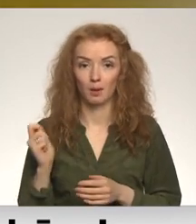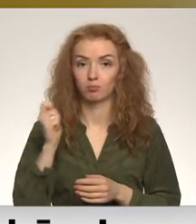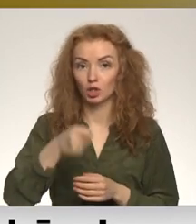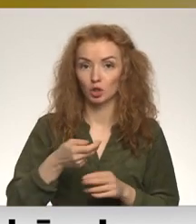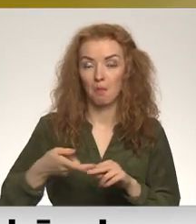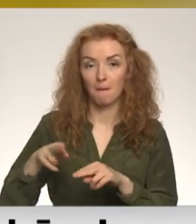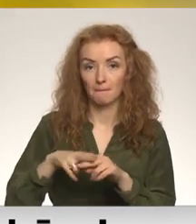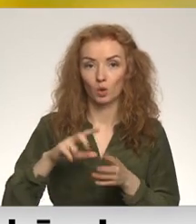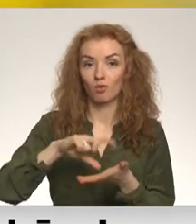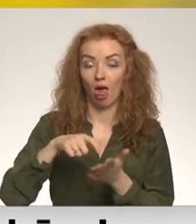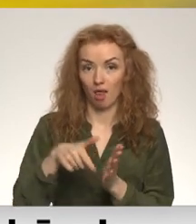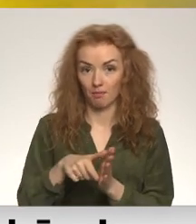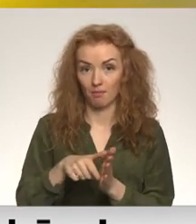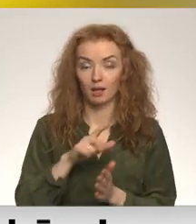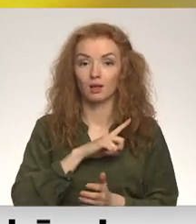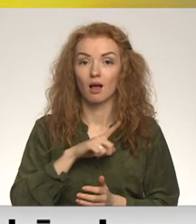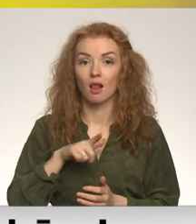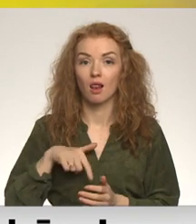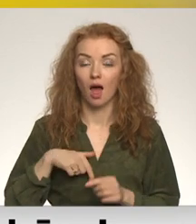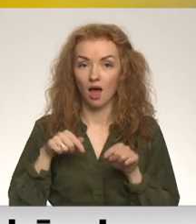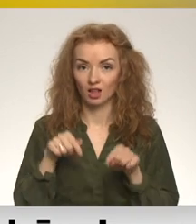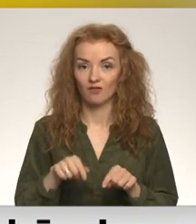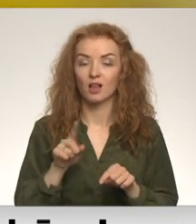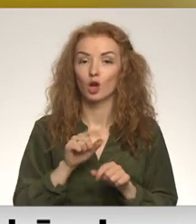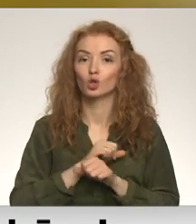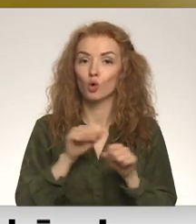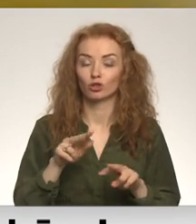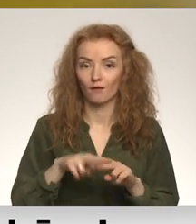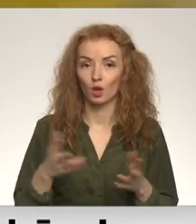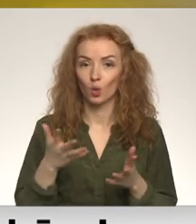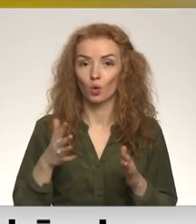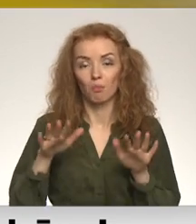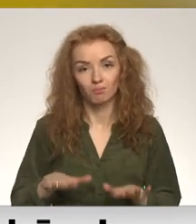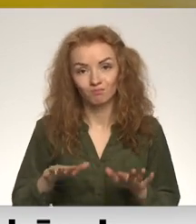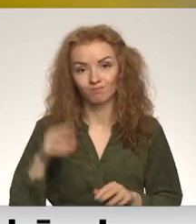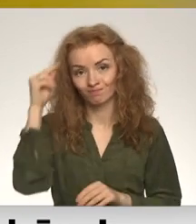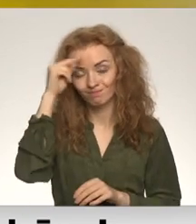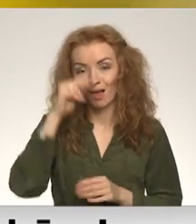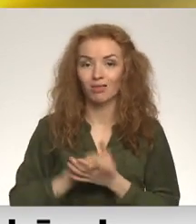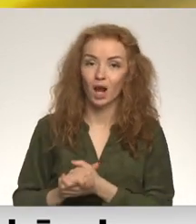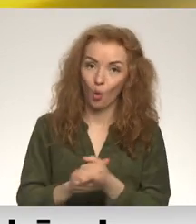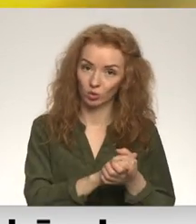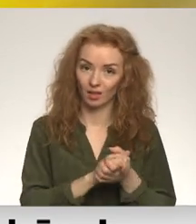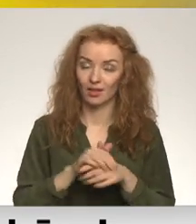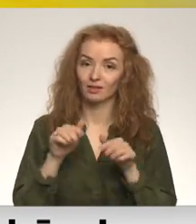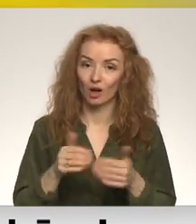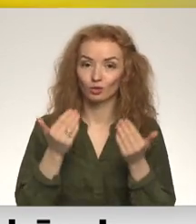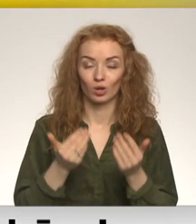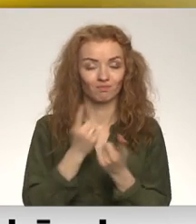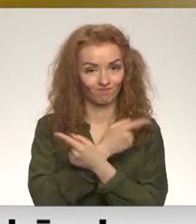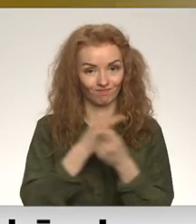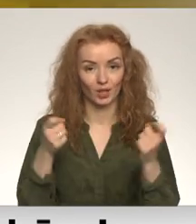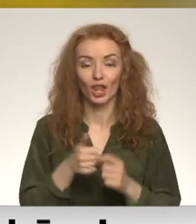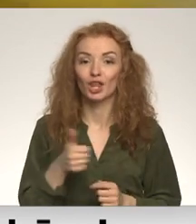piešķirs papildu telpas. Latviešiem skolāniem ir droša vieta, kur uzturēties, mācīties, draudzēties. Šāds vēstījums šodien izskanēja